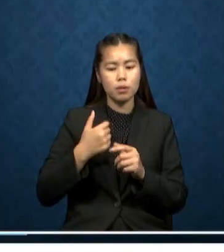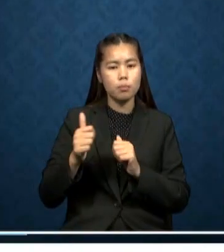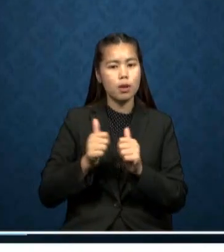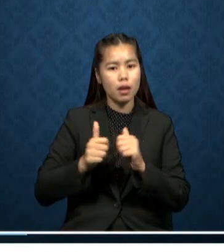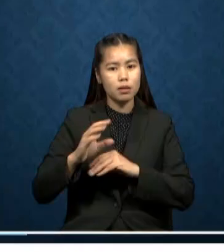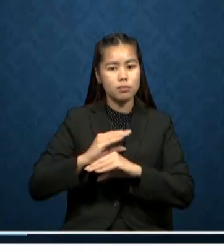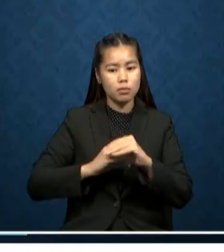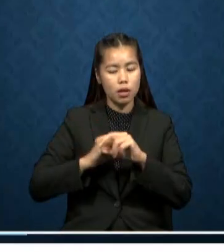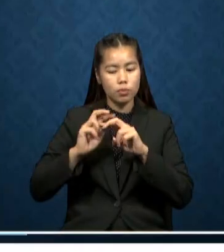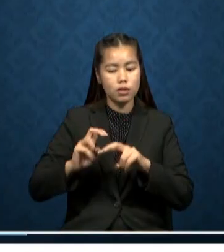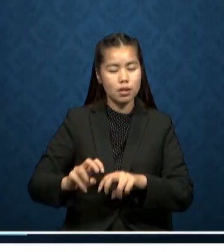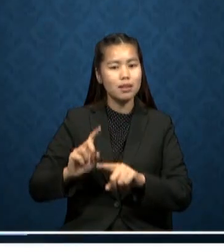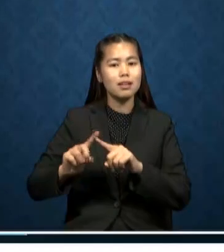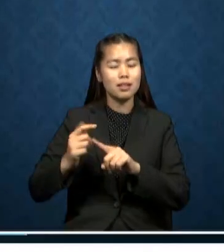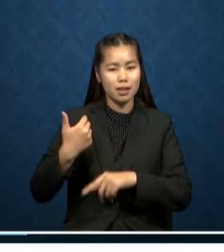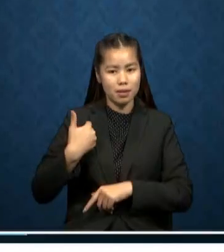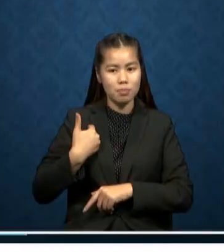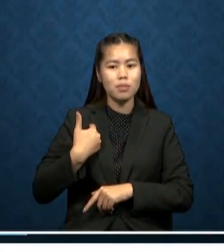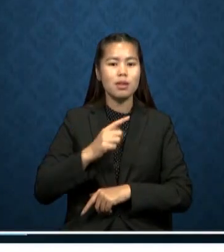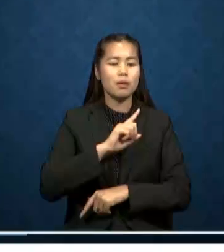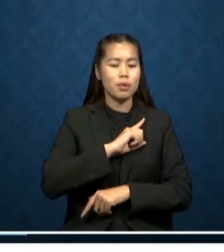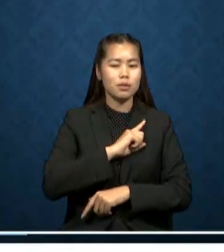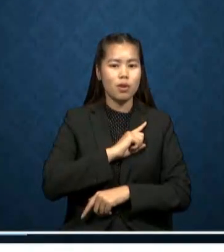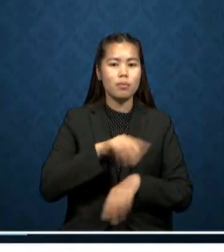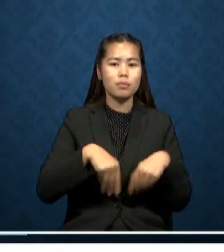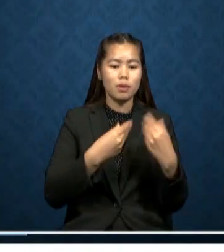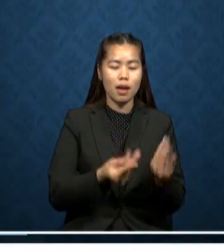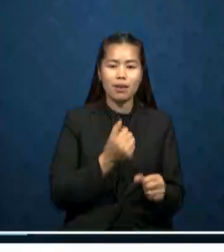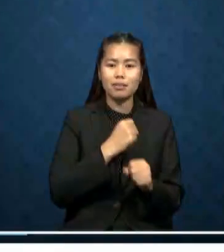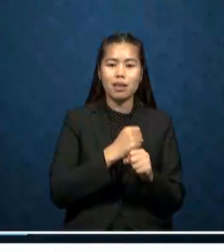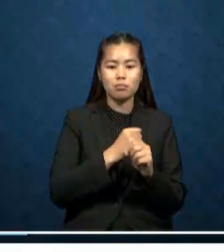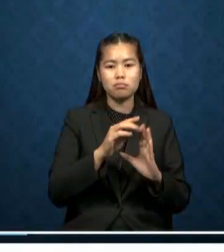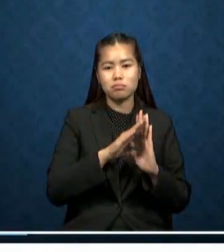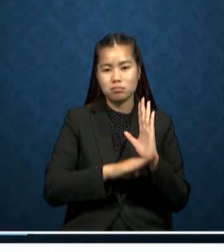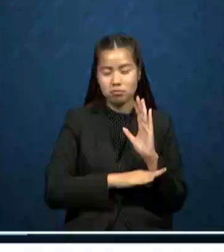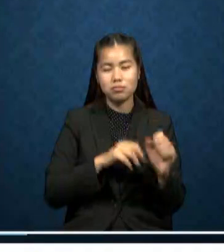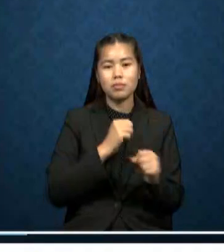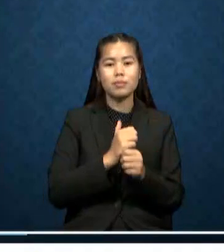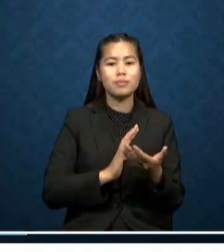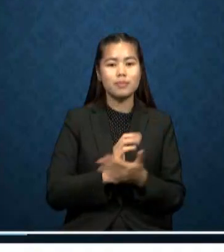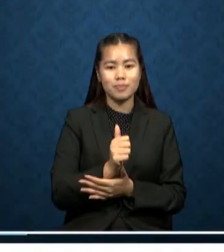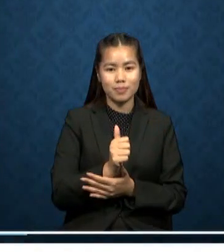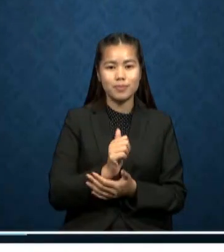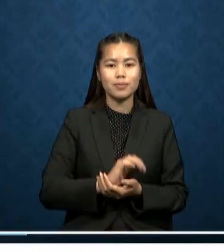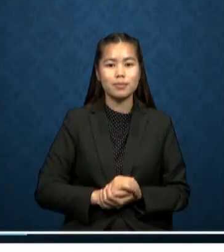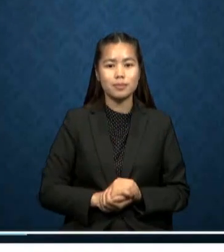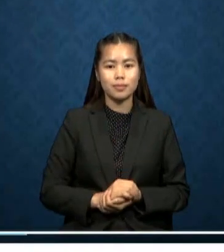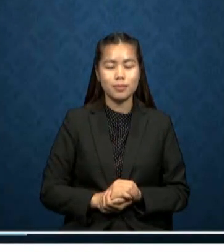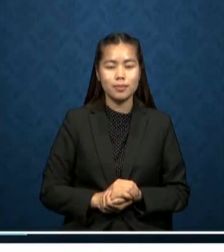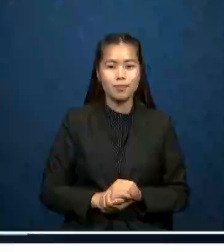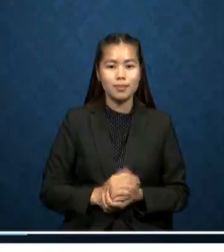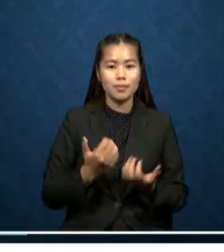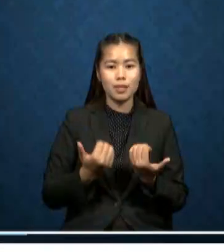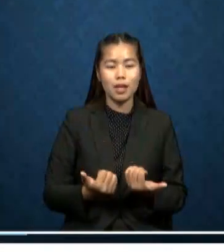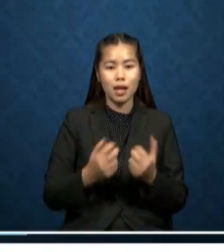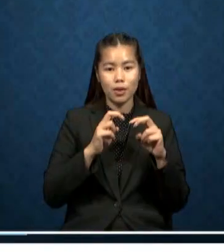วิจัยมีการจัดกรุมงานและแบ่งมอบภารกิจเพื่อการดำเนินงานเกิดประสิทธิภาพสูงสุดจากการวิเคราะห์